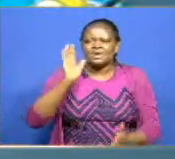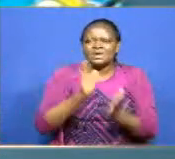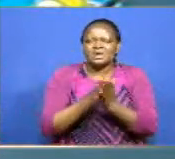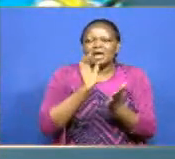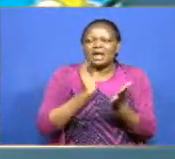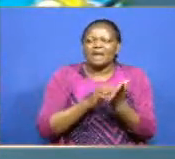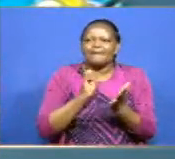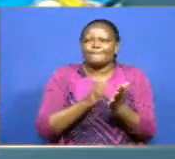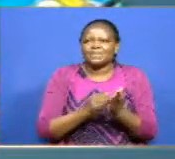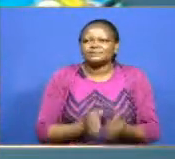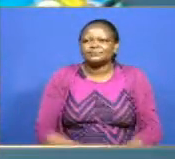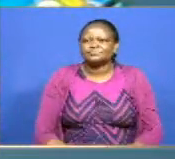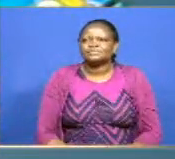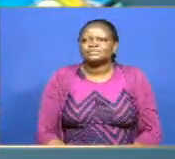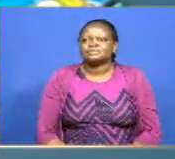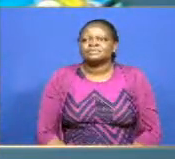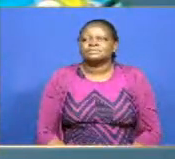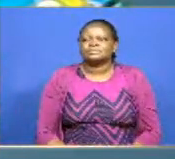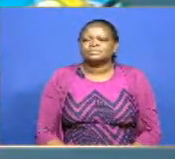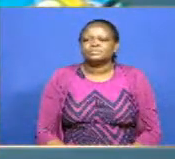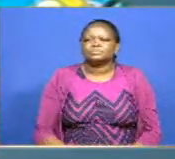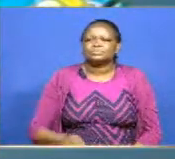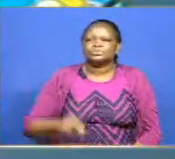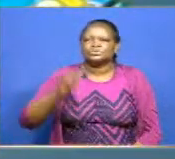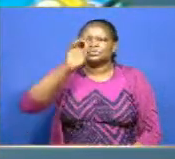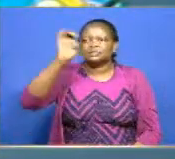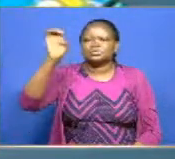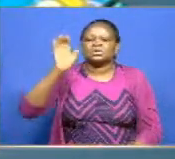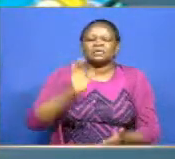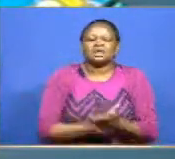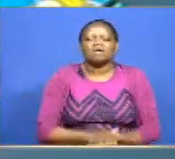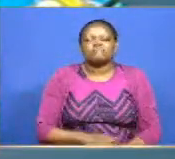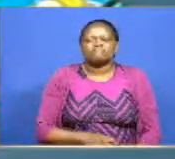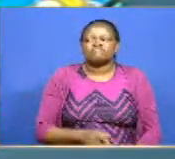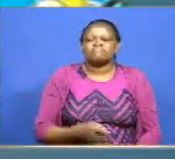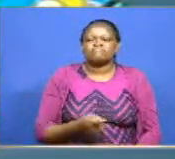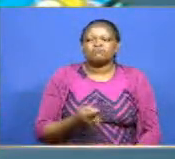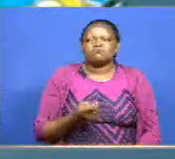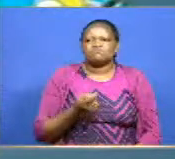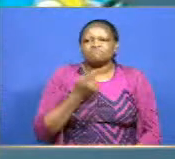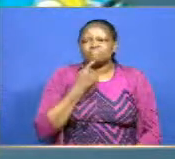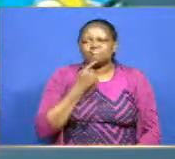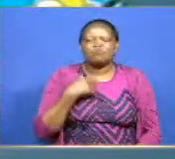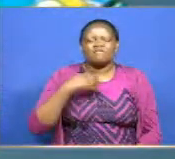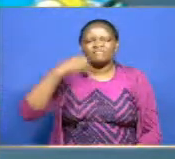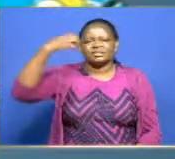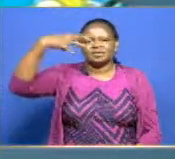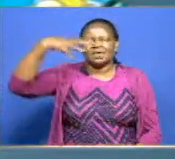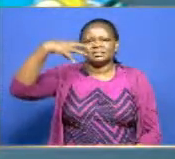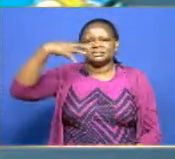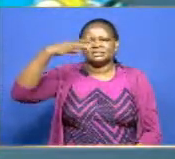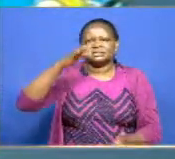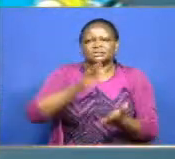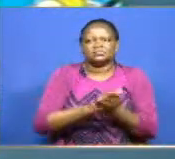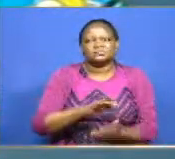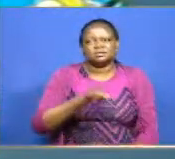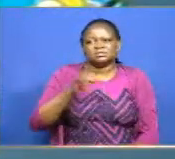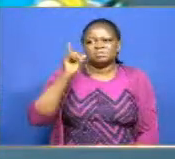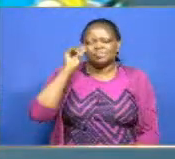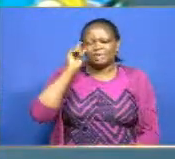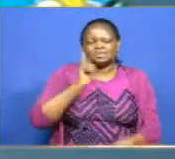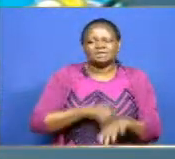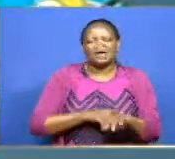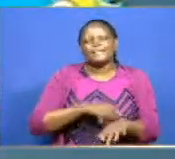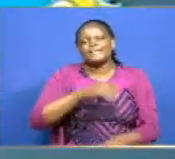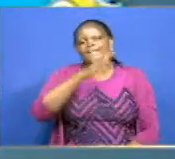Machakos. Maeneo ya kaskazini mashariki na maeneo ya ziwa Turkana kutakuwa na vipindi vya jua sawia na mwambao wa pwani. Itakapotimu